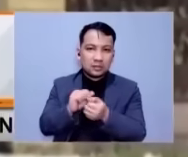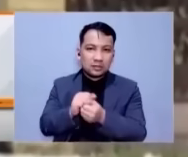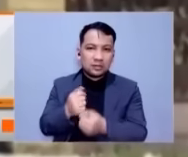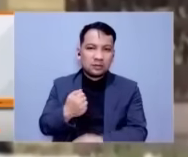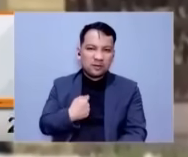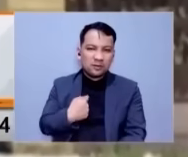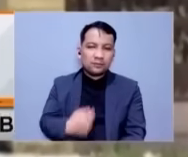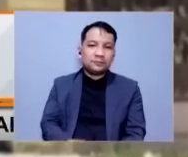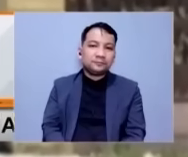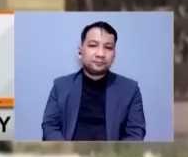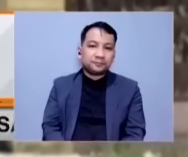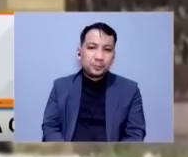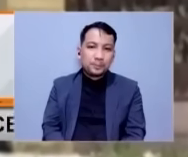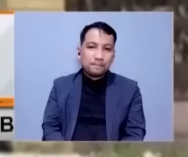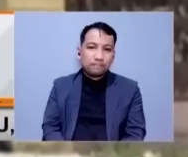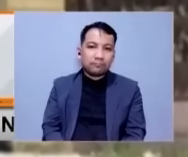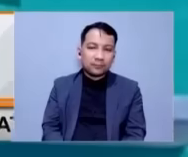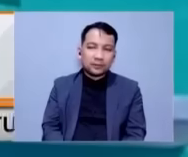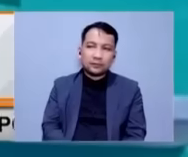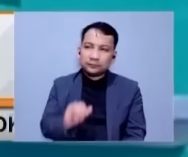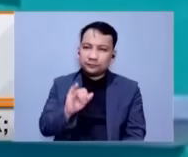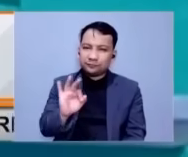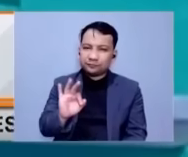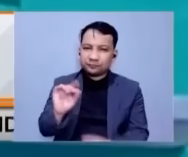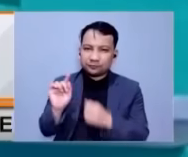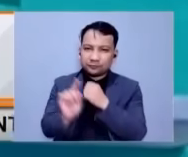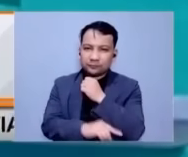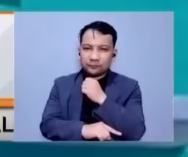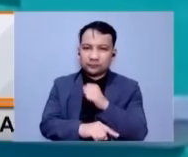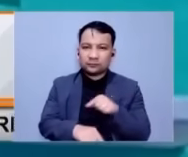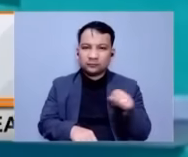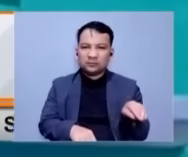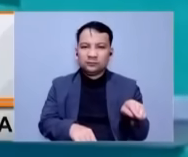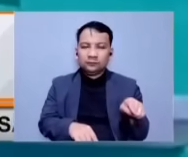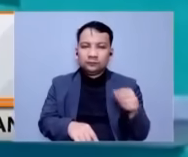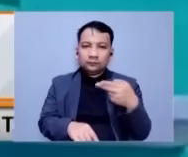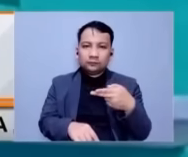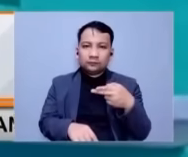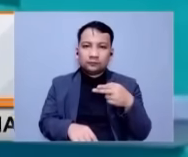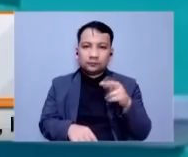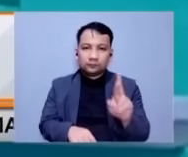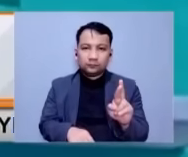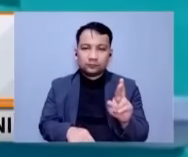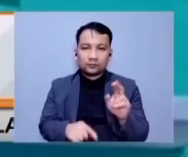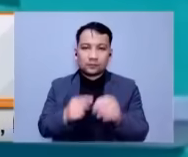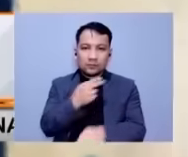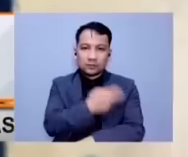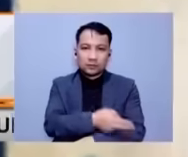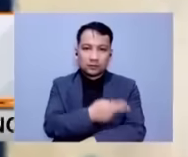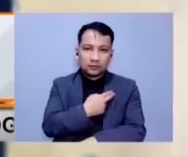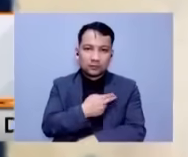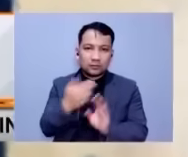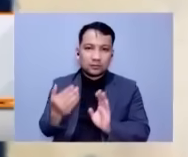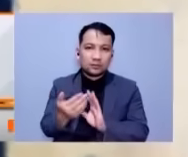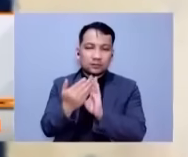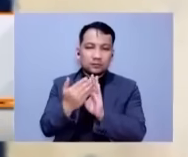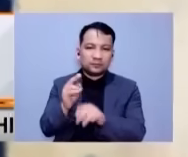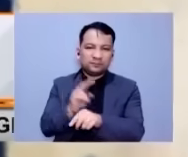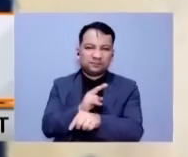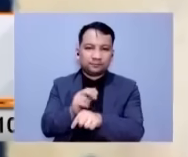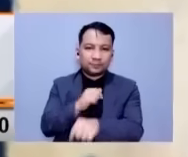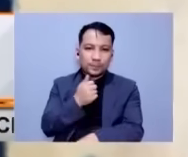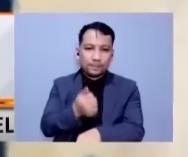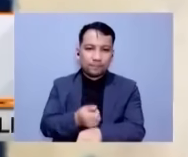sa pinag-aaralan ay kung anong parusa ang ipapataw sa HR ng ospital habang maharap sa kasong usurpation of authority